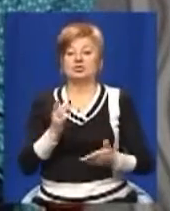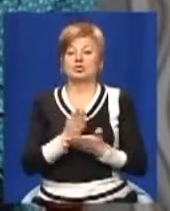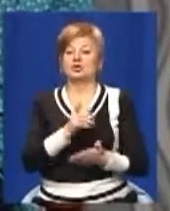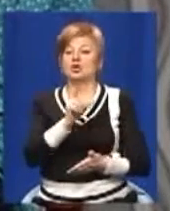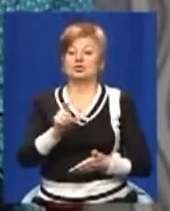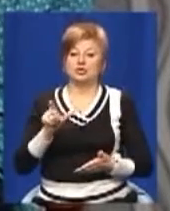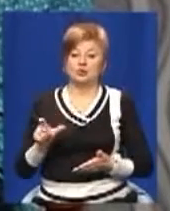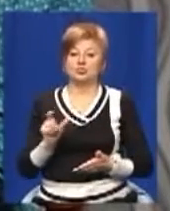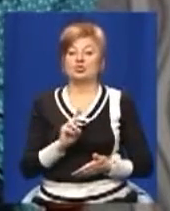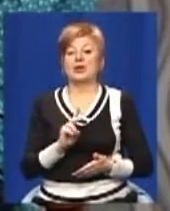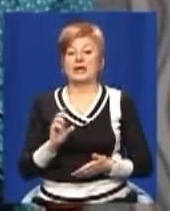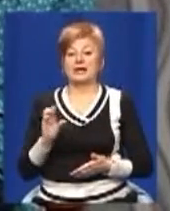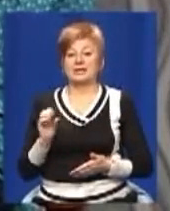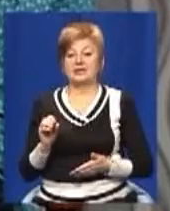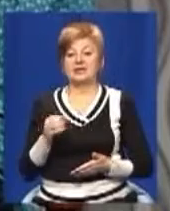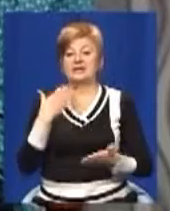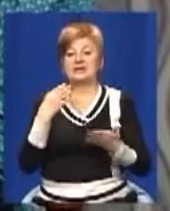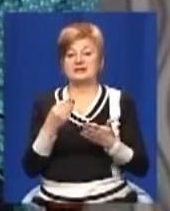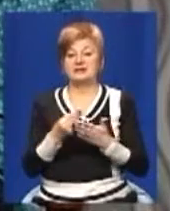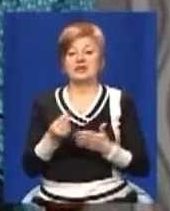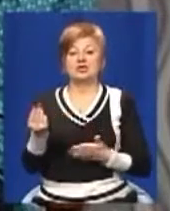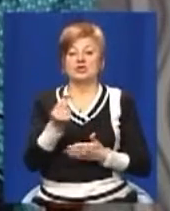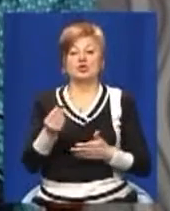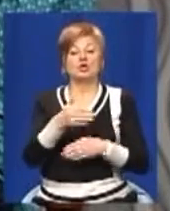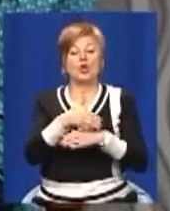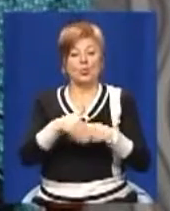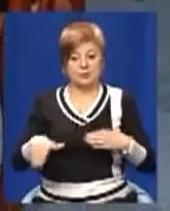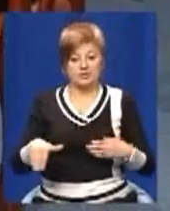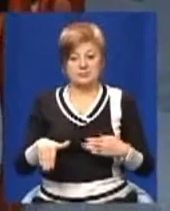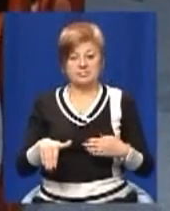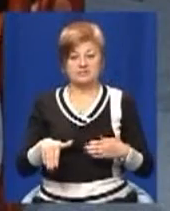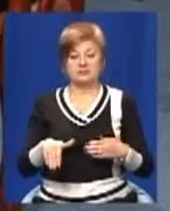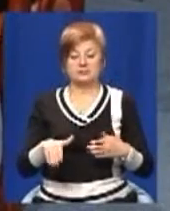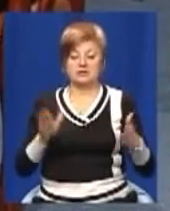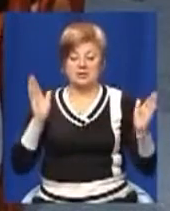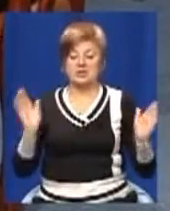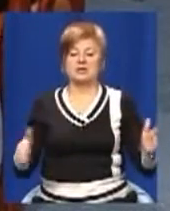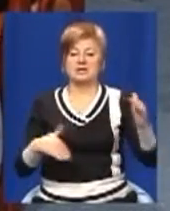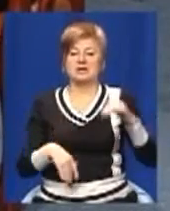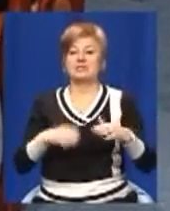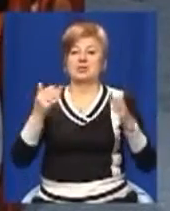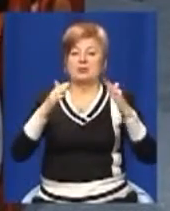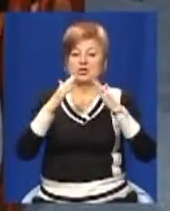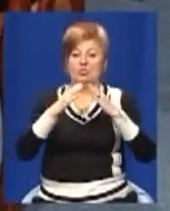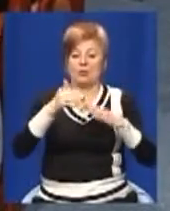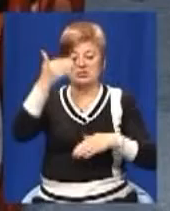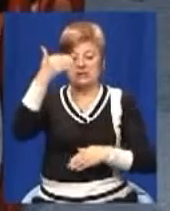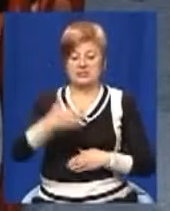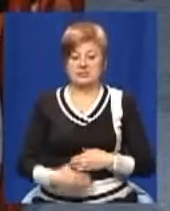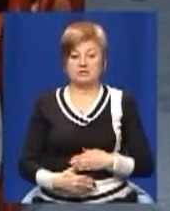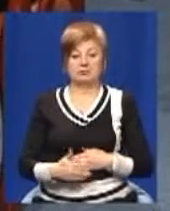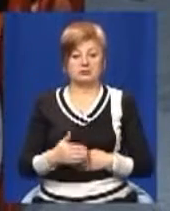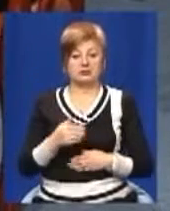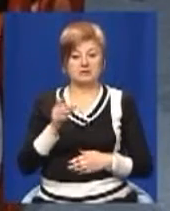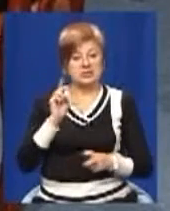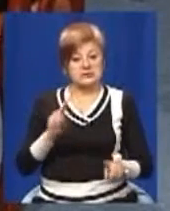люди, котрі, власне, малюють на вулицях такі великі картини, на стінах будинків? Не